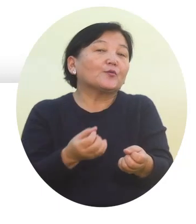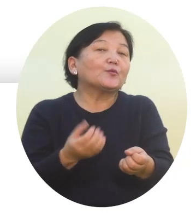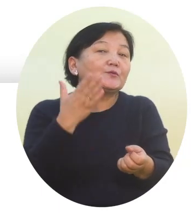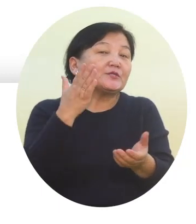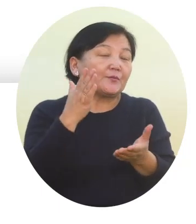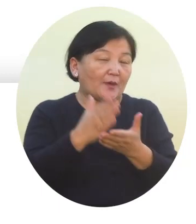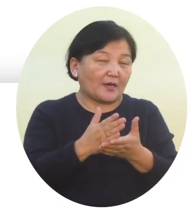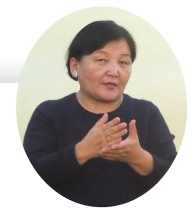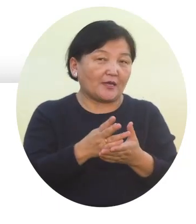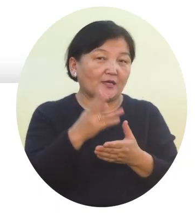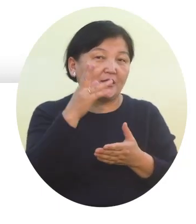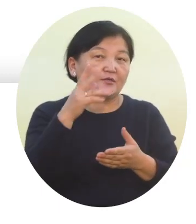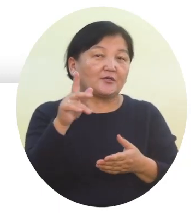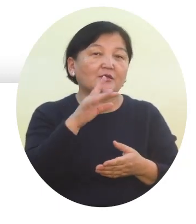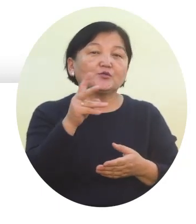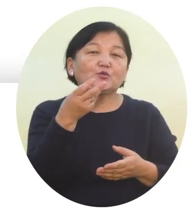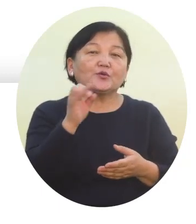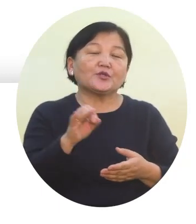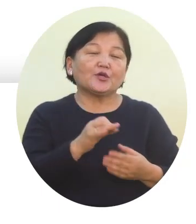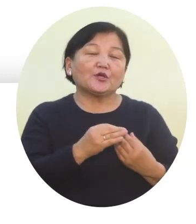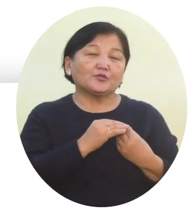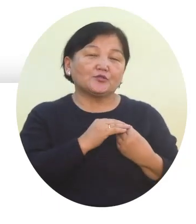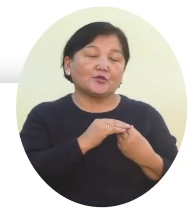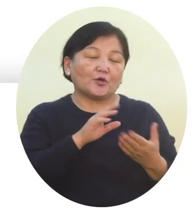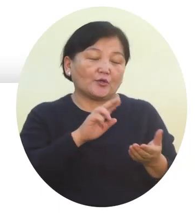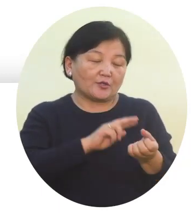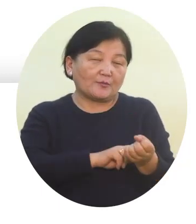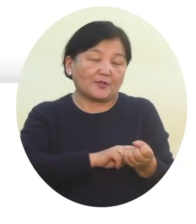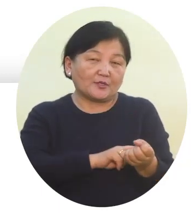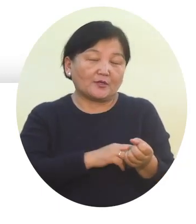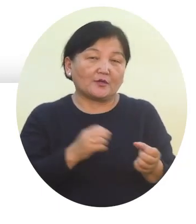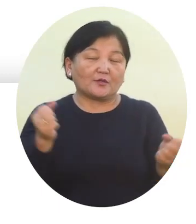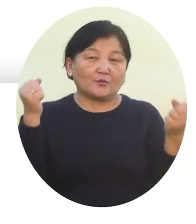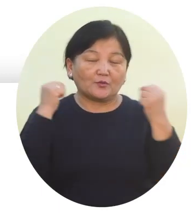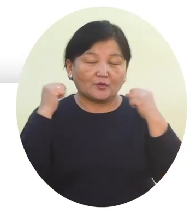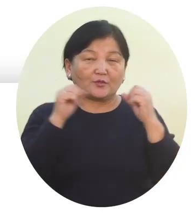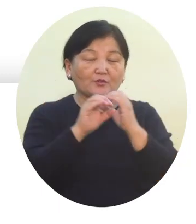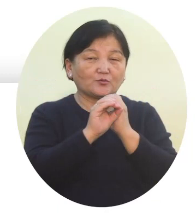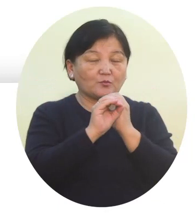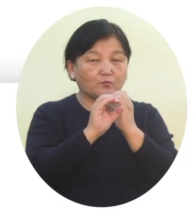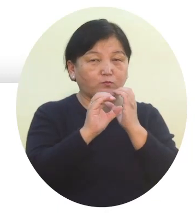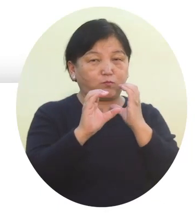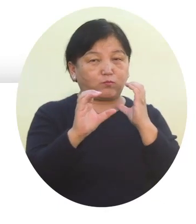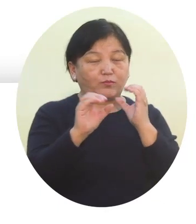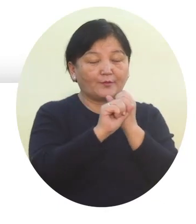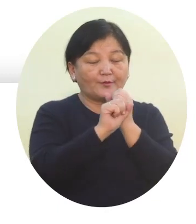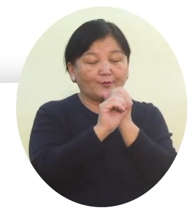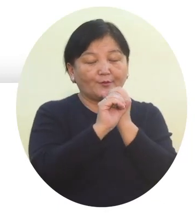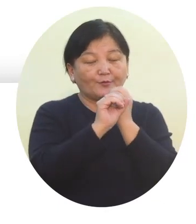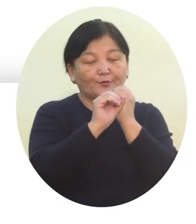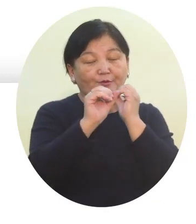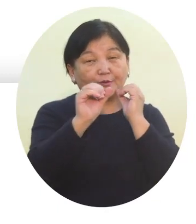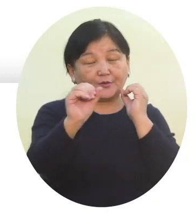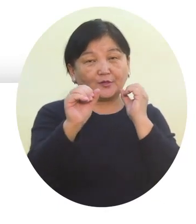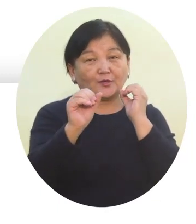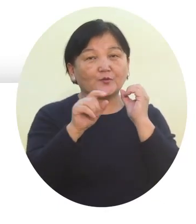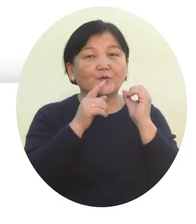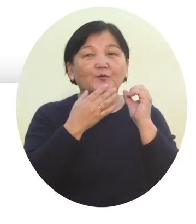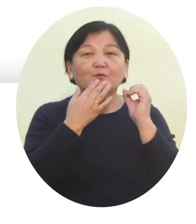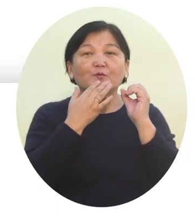цусан хангамж зүрхний цохилтын тоо эрс ихсдэг учраас суцны цохилт ихсдэг болохыг бид өмнөх туршилтаараа бас харсан